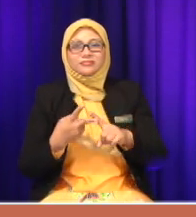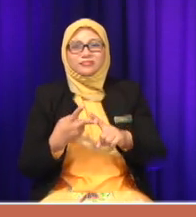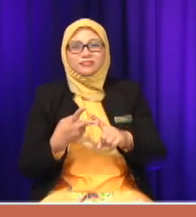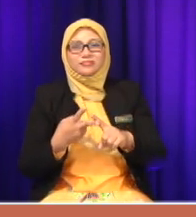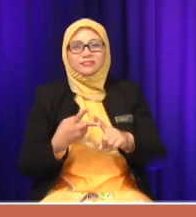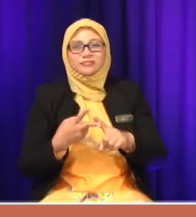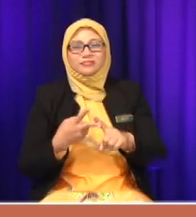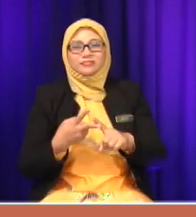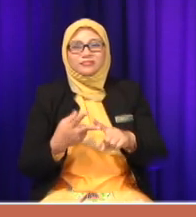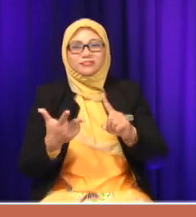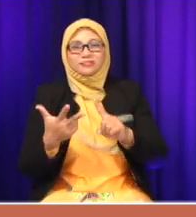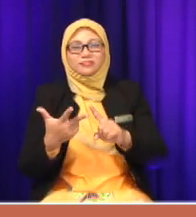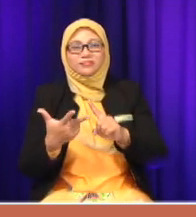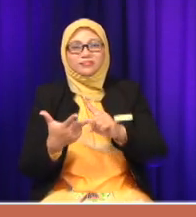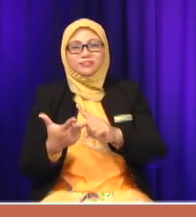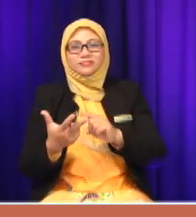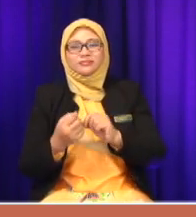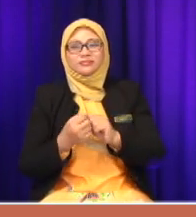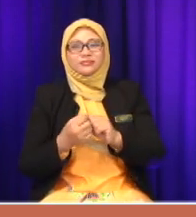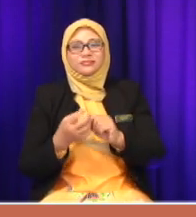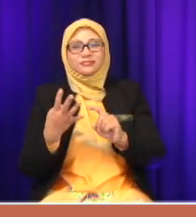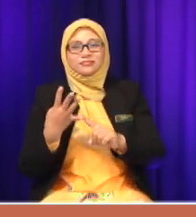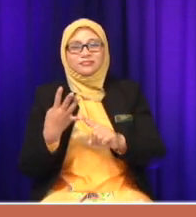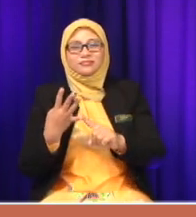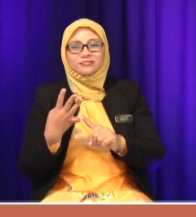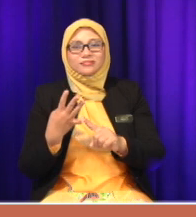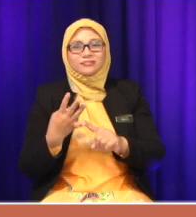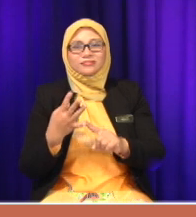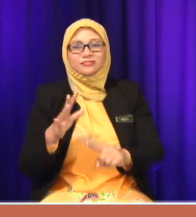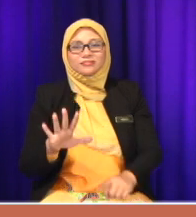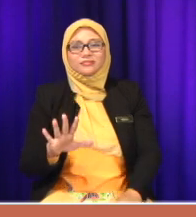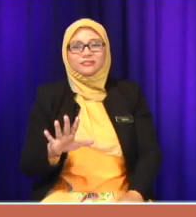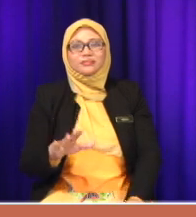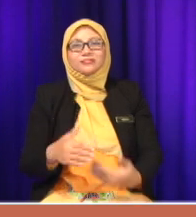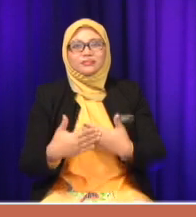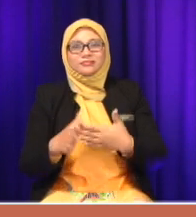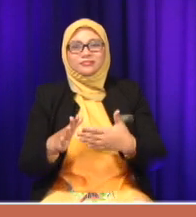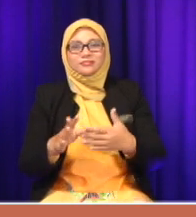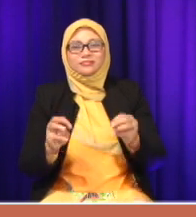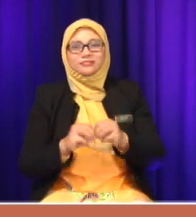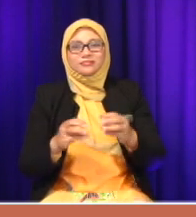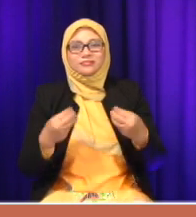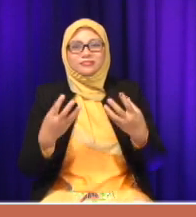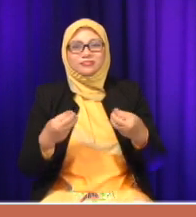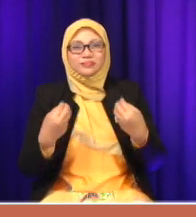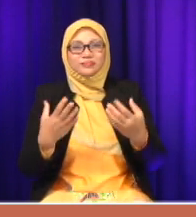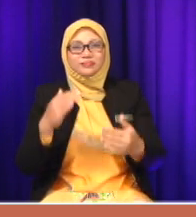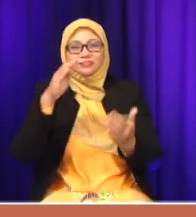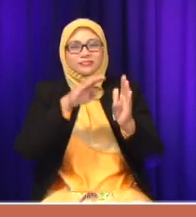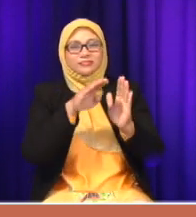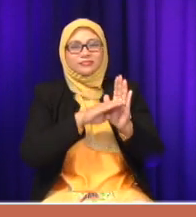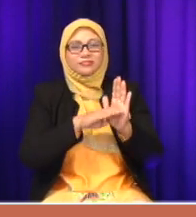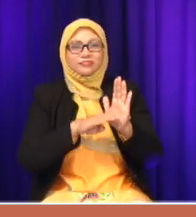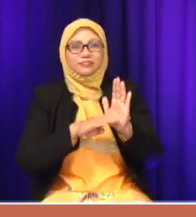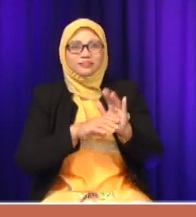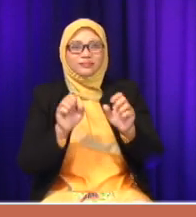Ais sesondol Galas leng jumpelang pelaras stepet pegas dalaman pegas